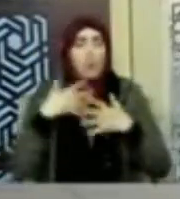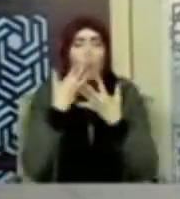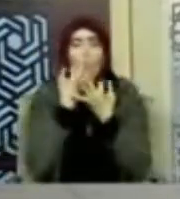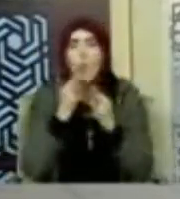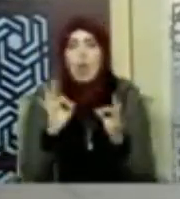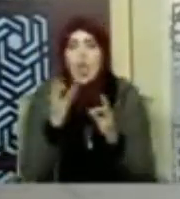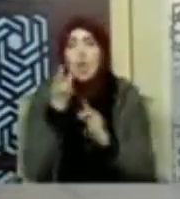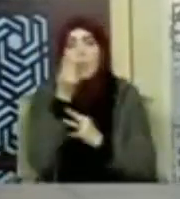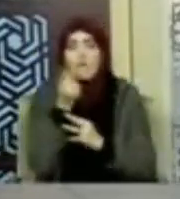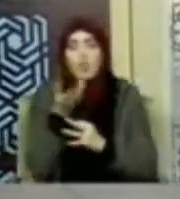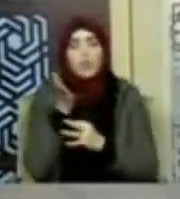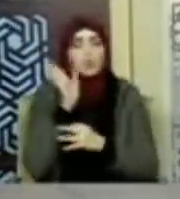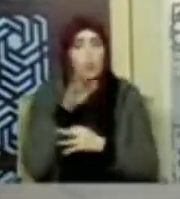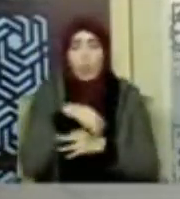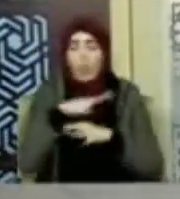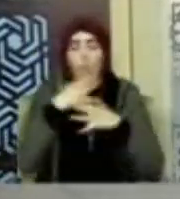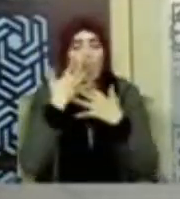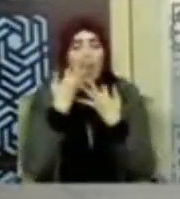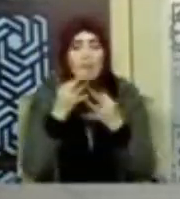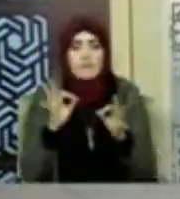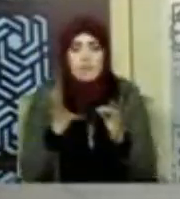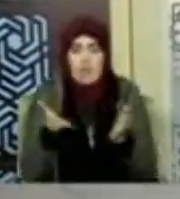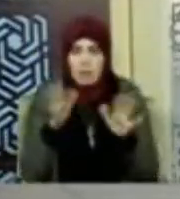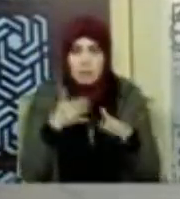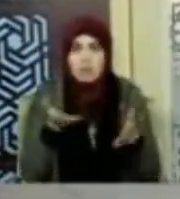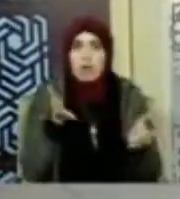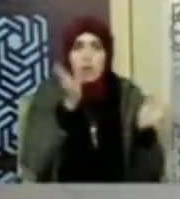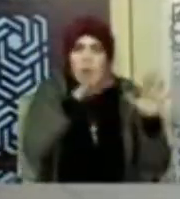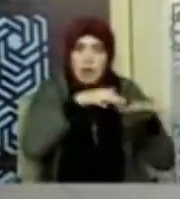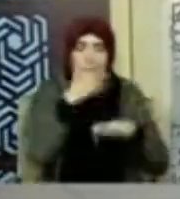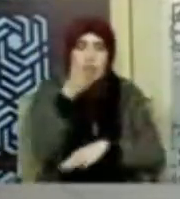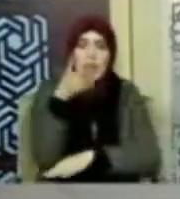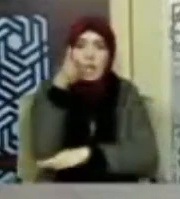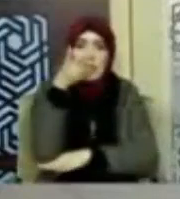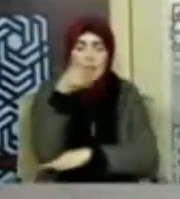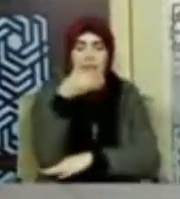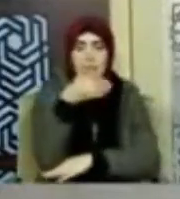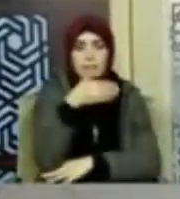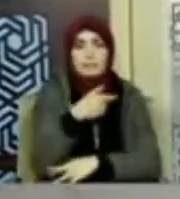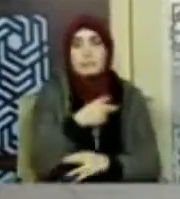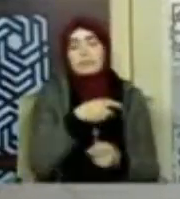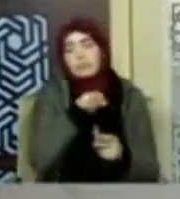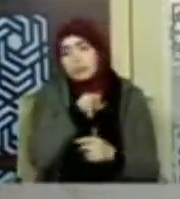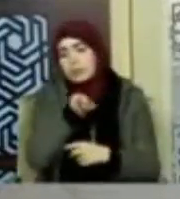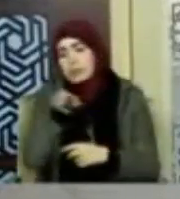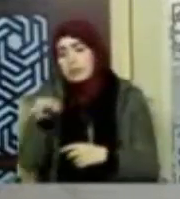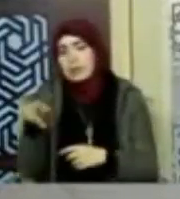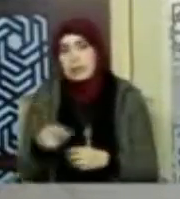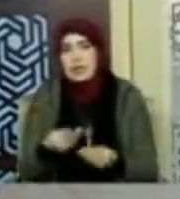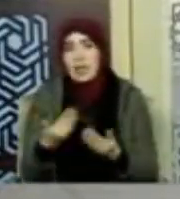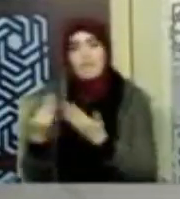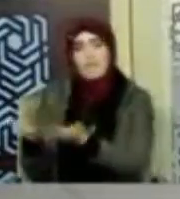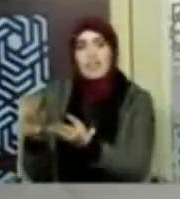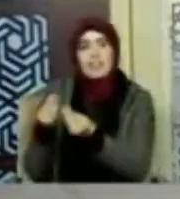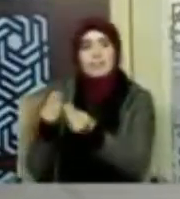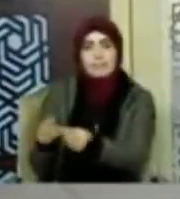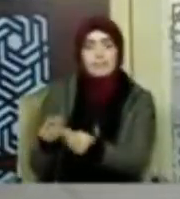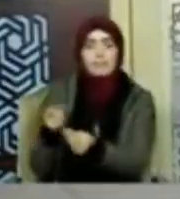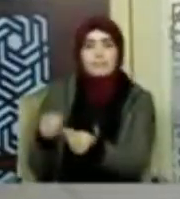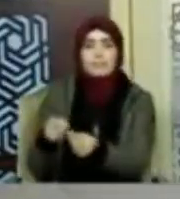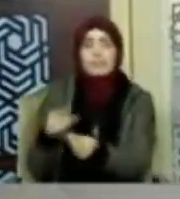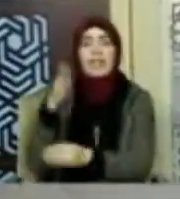ونفقة ومالا، ثم جاء إليها فأعطاها بزمام أو بخطام